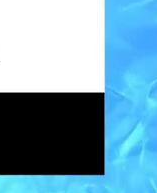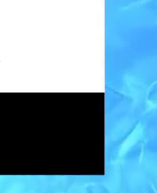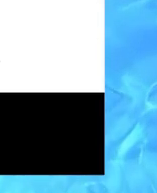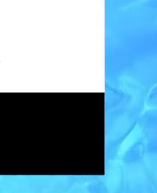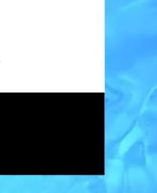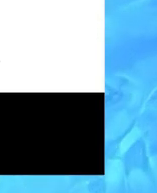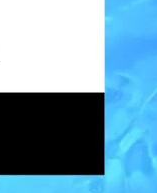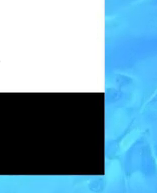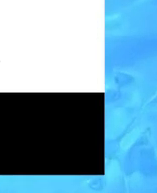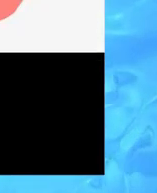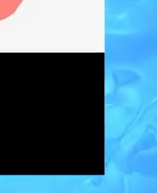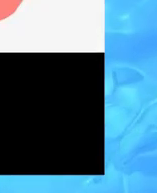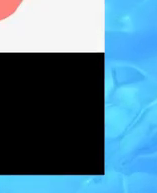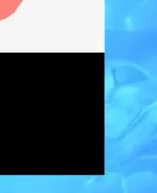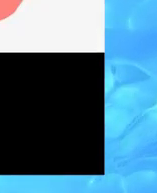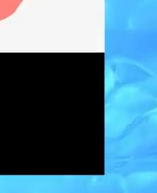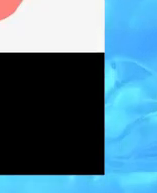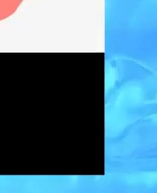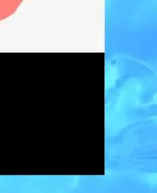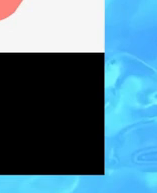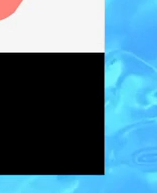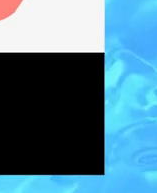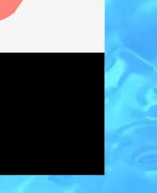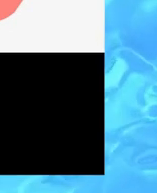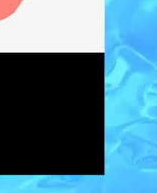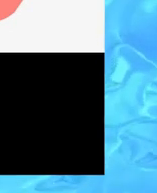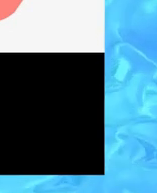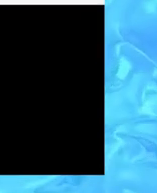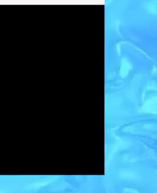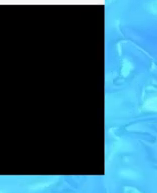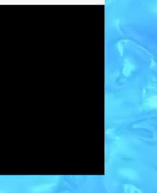Kenderaan di air. Boat.